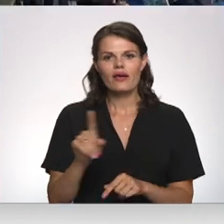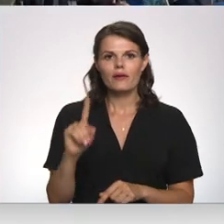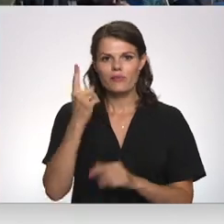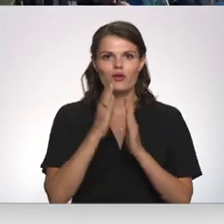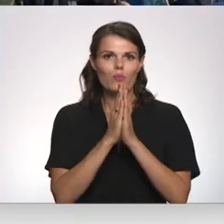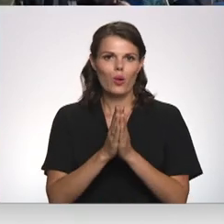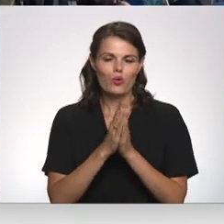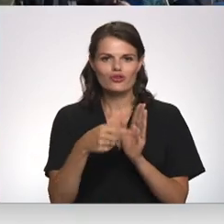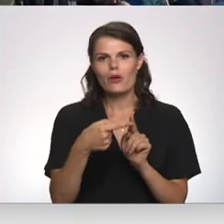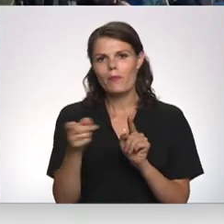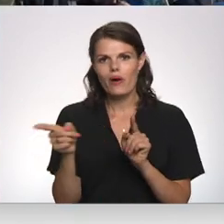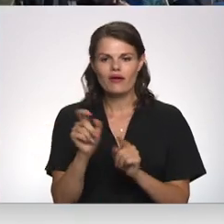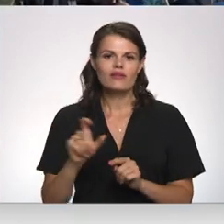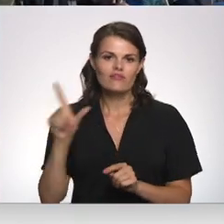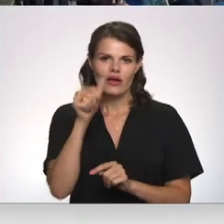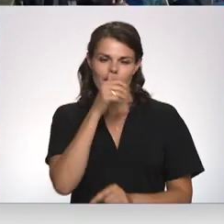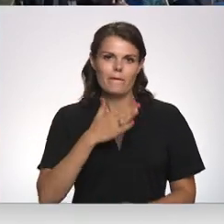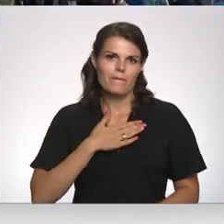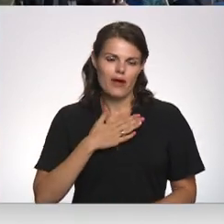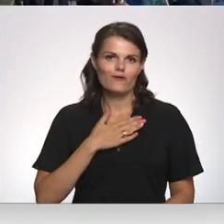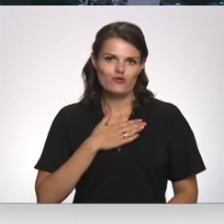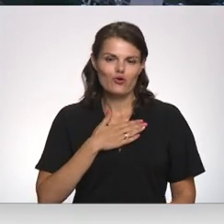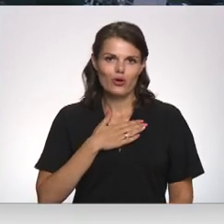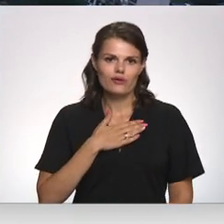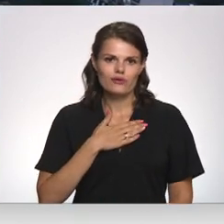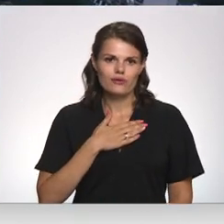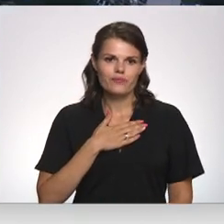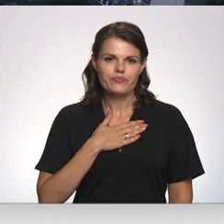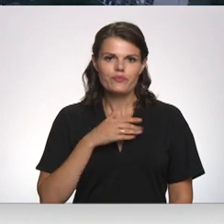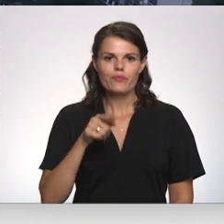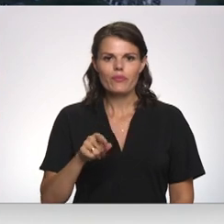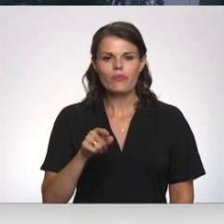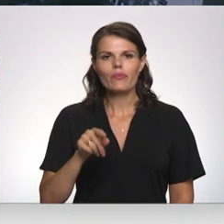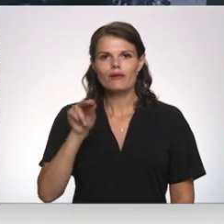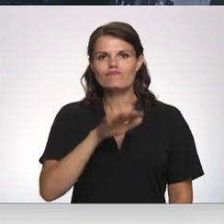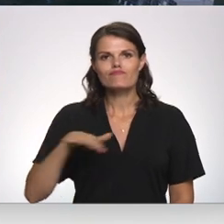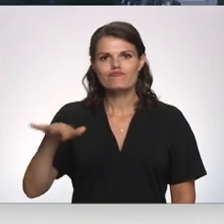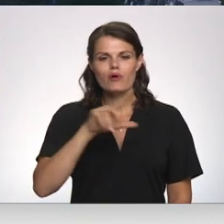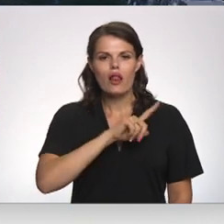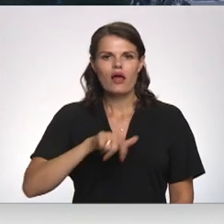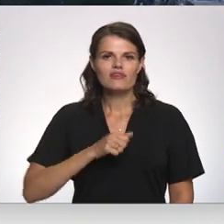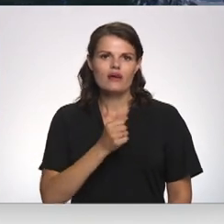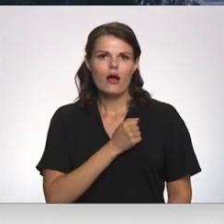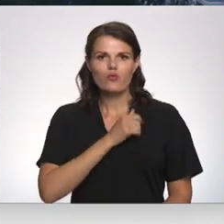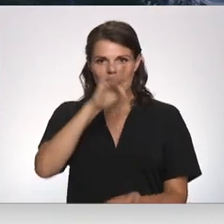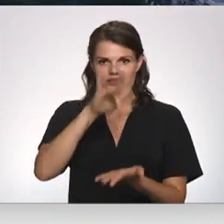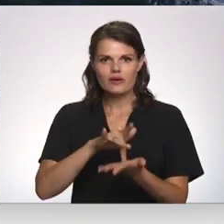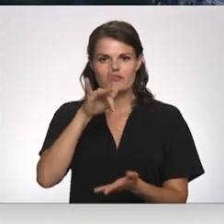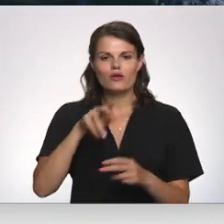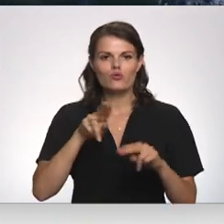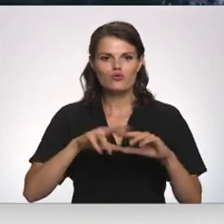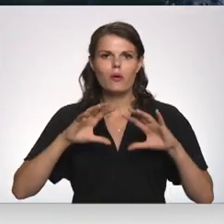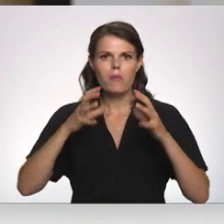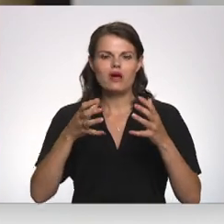lūkšana, pārējās visas ir vairāk personiskas tādas. Ja. Aglonas bazilika ir Latvijas katolicisma centrs un pasaules